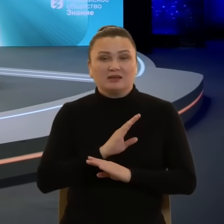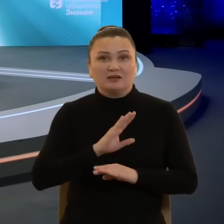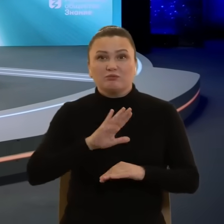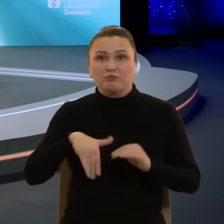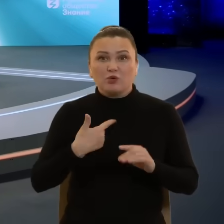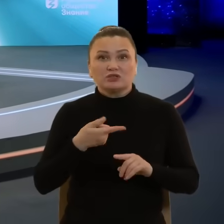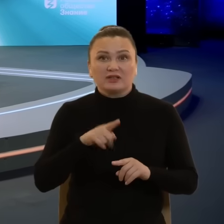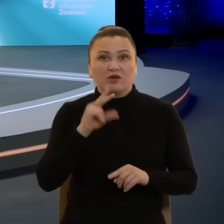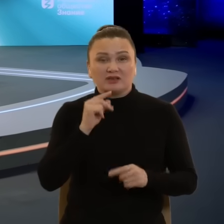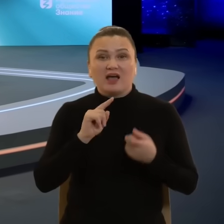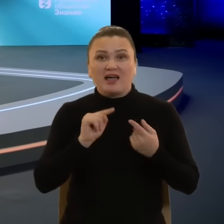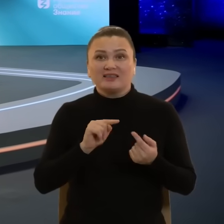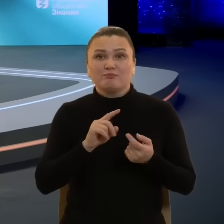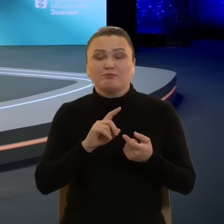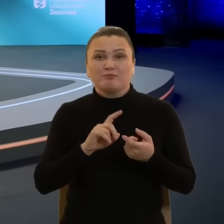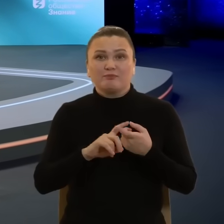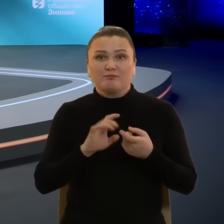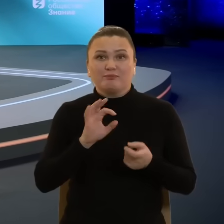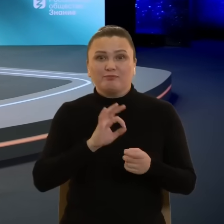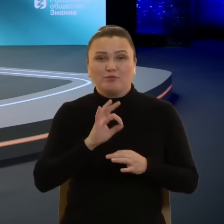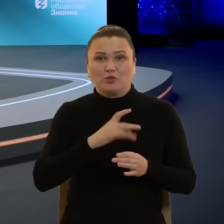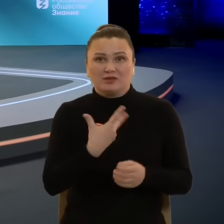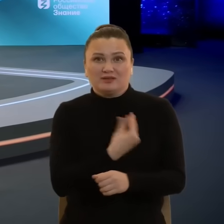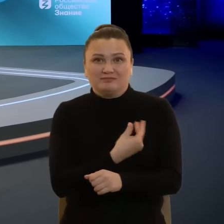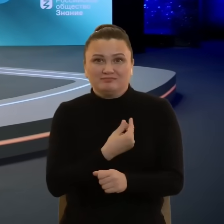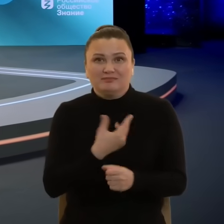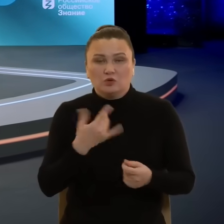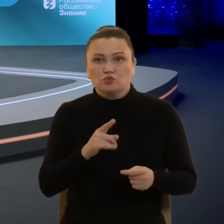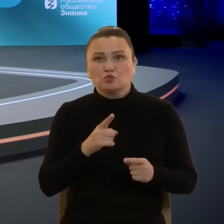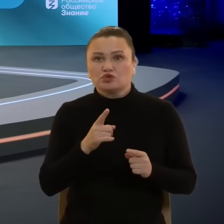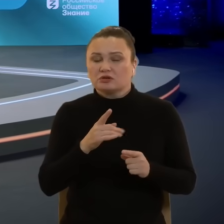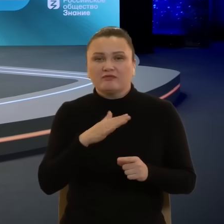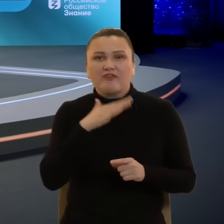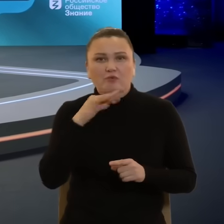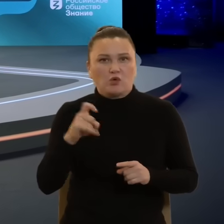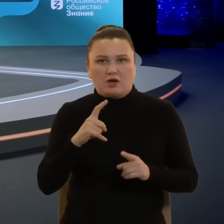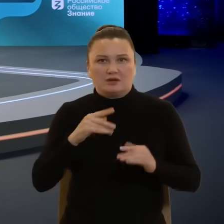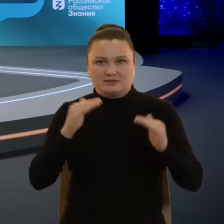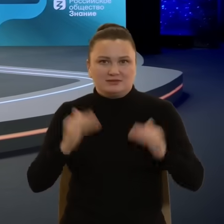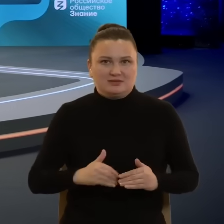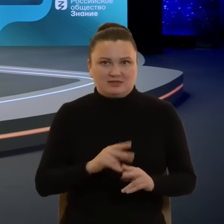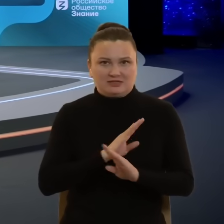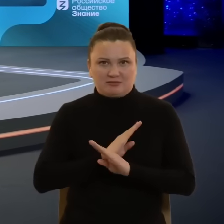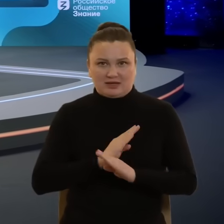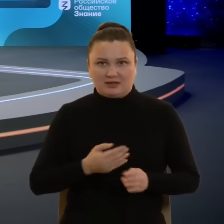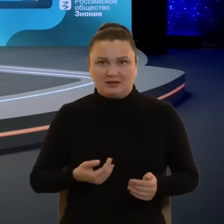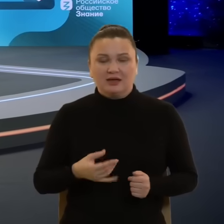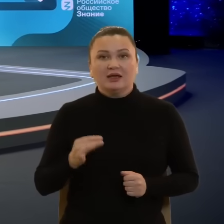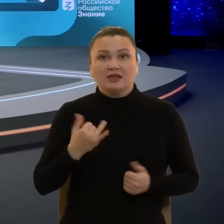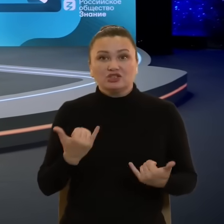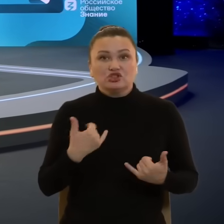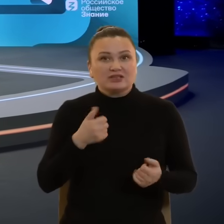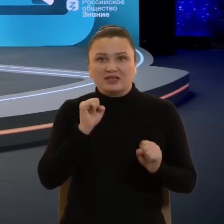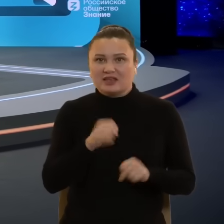как антибиотики действительно пришли в клиническую практику, снизилась в десятки раз. И на сегодняшний день мы вообще не можем себе представить